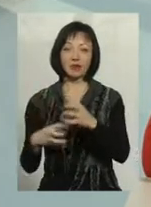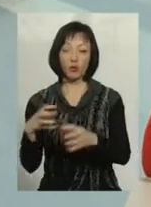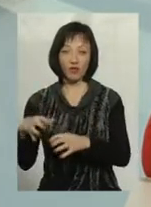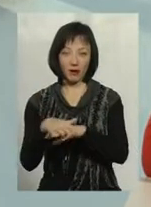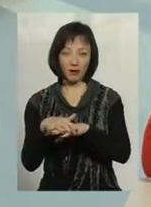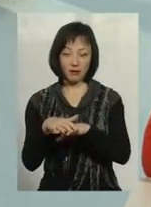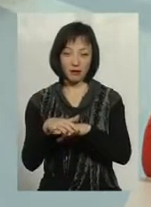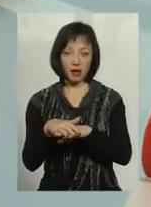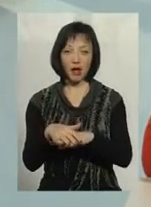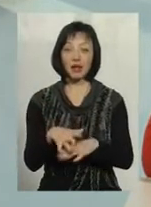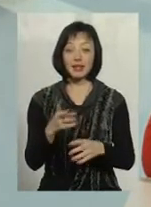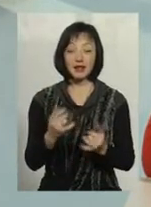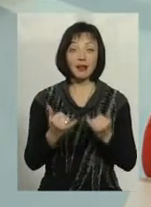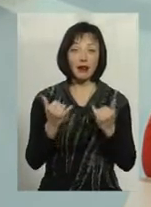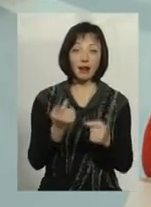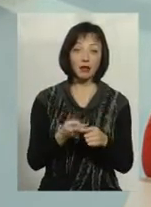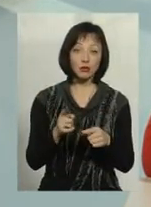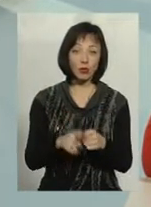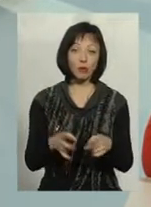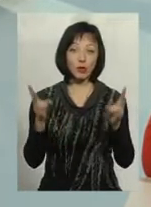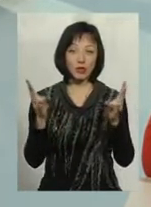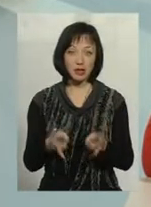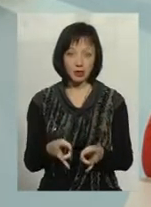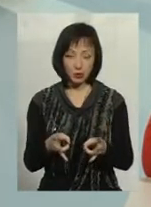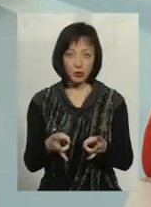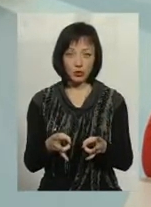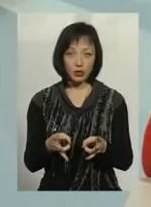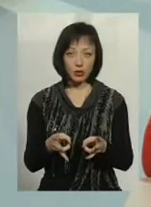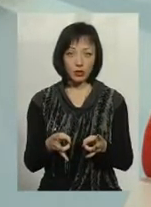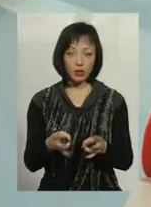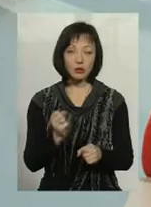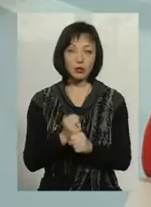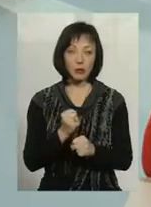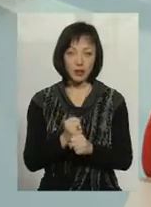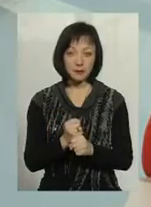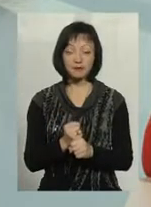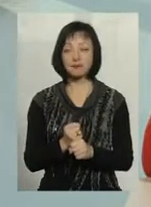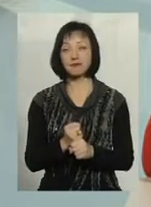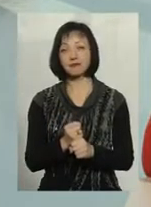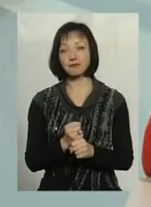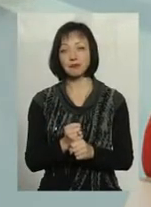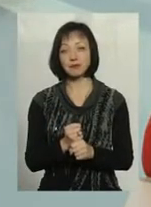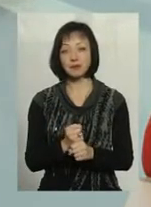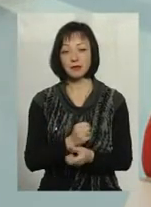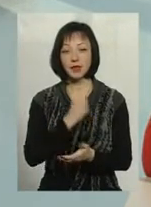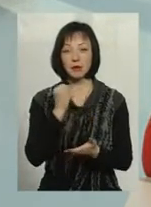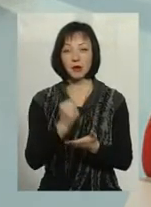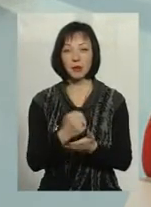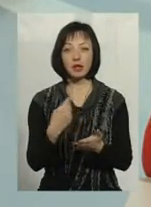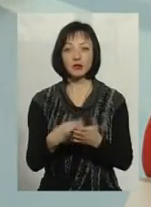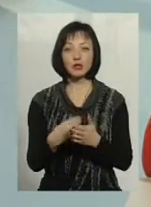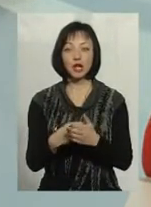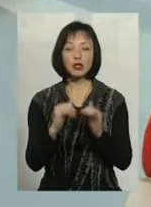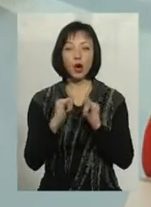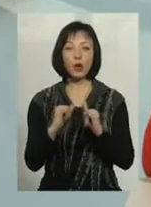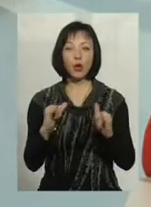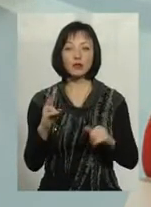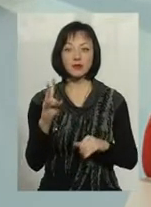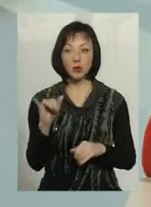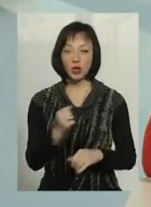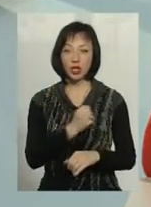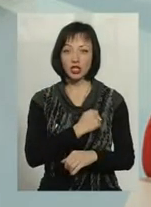аби здешевити оту імпортну продукцію, котра надходить на територію України. Я скажу, можливо,